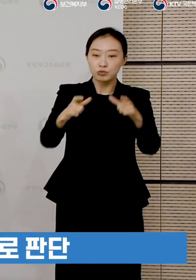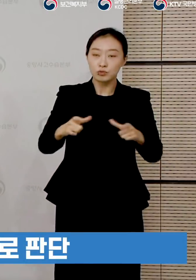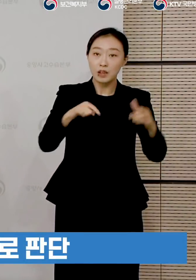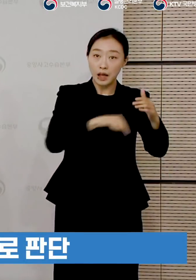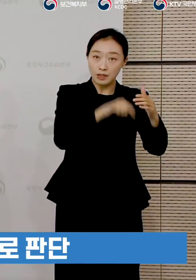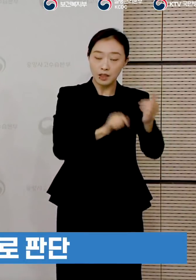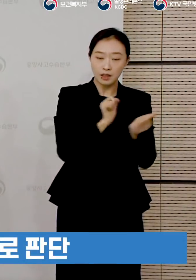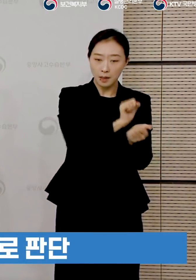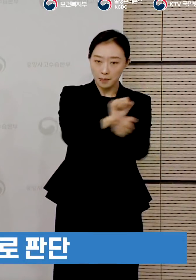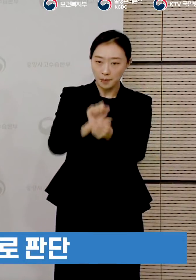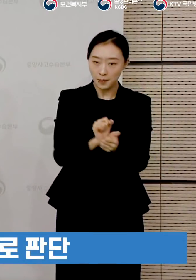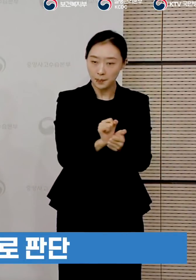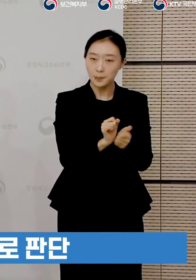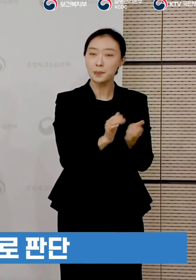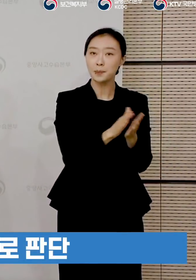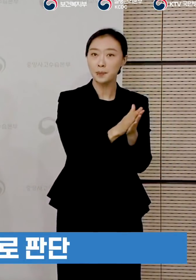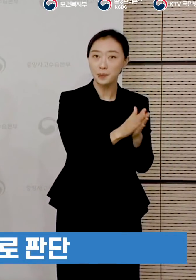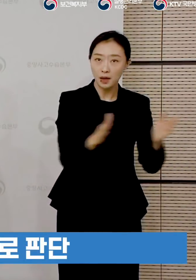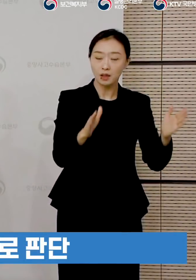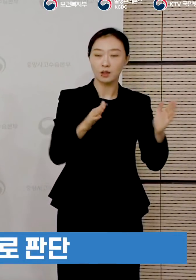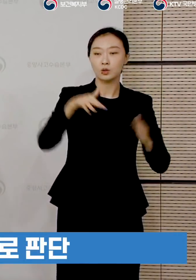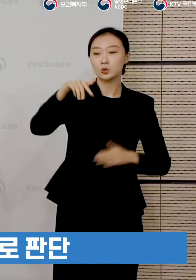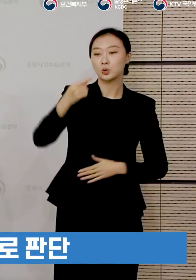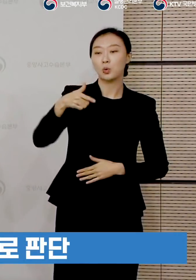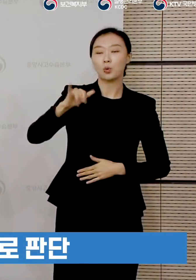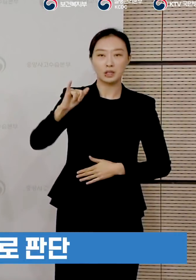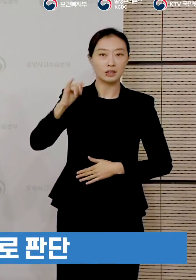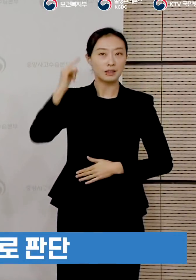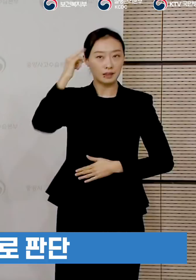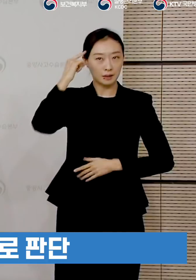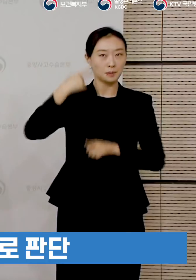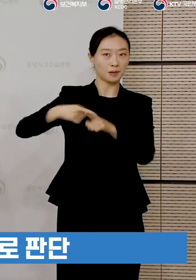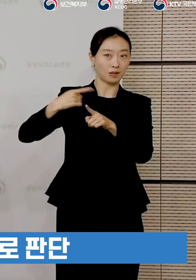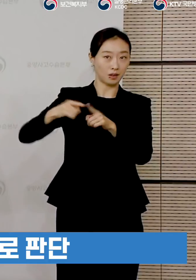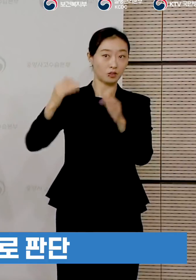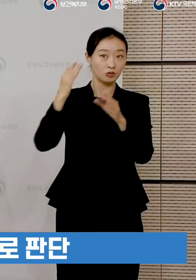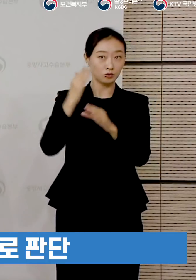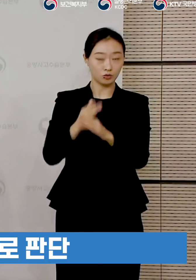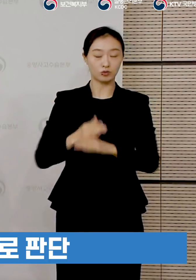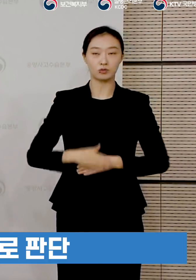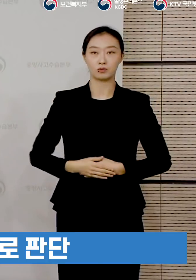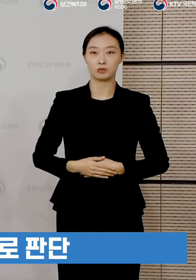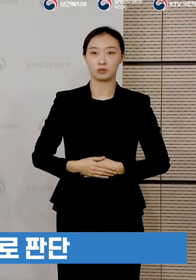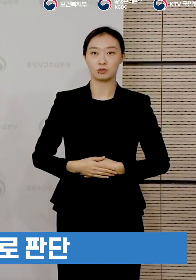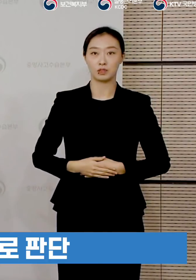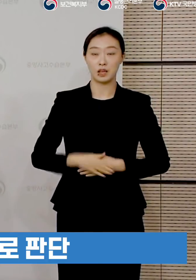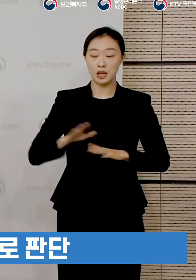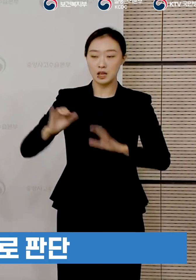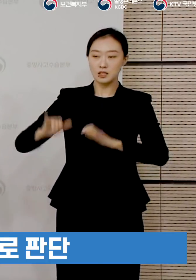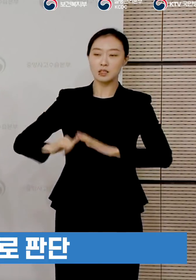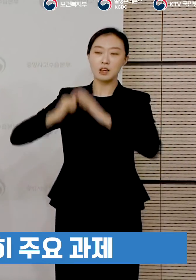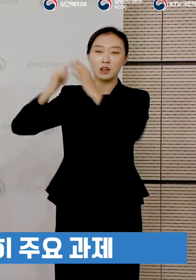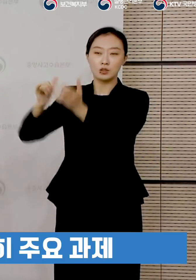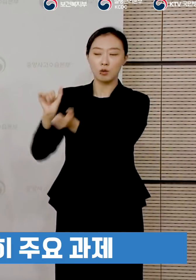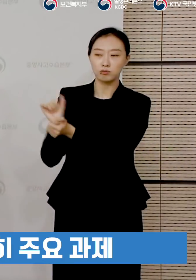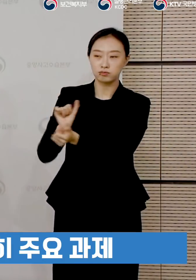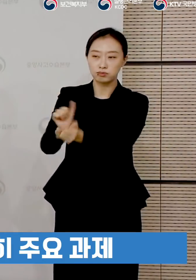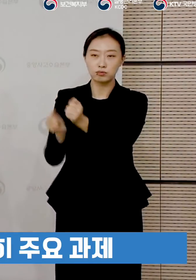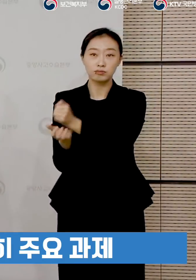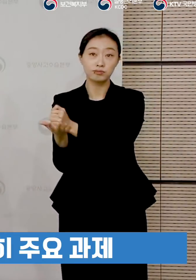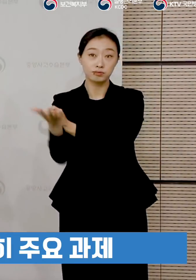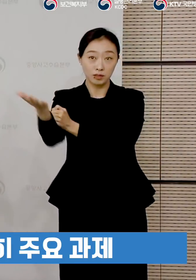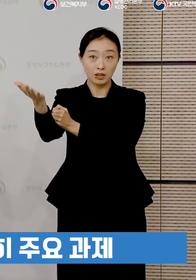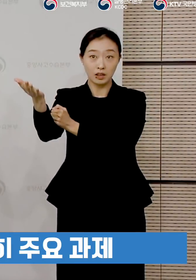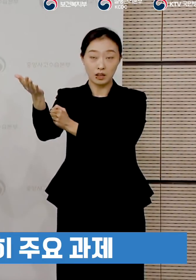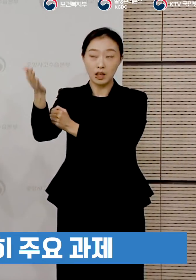감염 전파가 시작된 초기 단계로 판단하고 있습니다. 이에 따라 세계적으로 확산되고 있는 코로나19의 해외